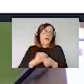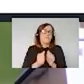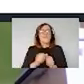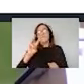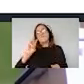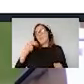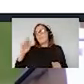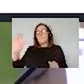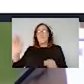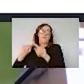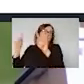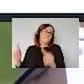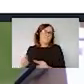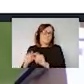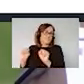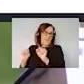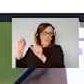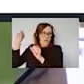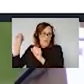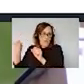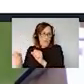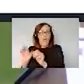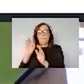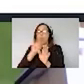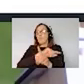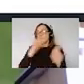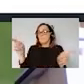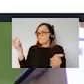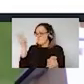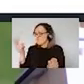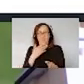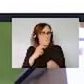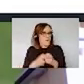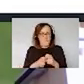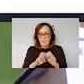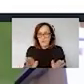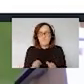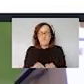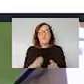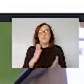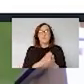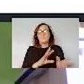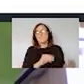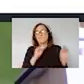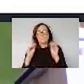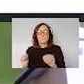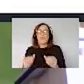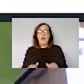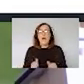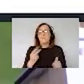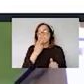tablicę swoją i działają na swojej tablicy, a potem je przeglądamy, więc też z tym nie ma problemu. Już się przełączam, żebyście Państwo mogli wejść